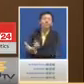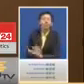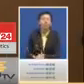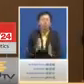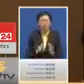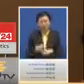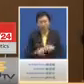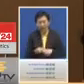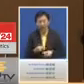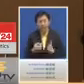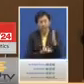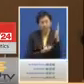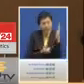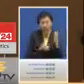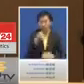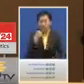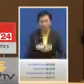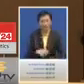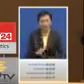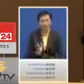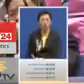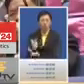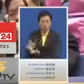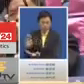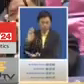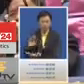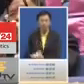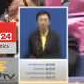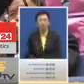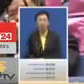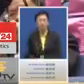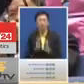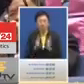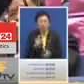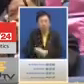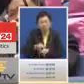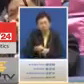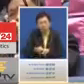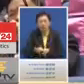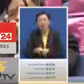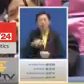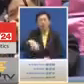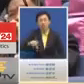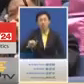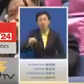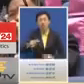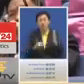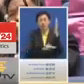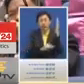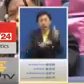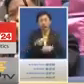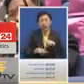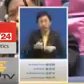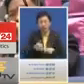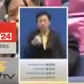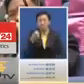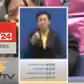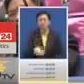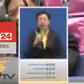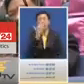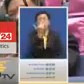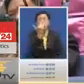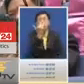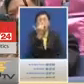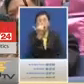ขายยางโดยตรงได้ไหมไม่ได้องค์กรของชาวเกษตรกรสวนยางคือสหกรณ์ยางขายได้ไหมไม่ได้ทำไมไม่ได้